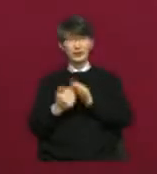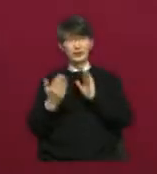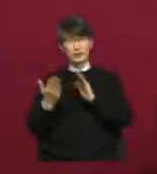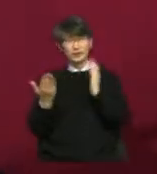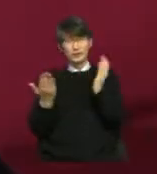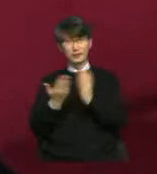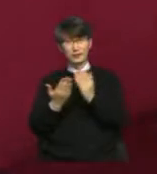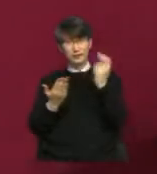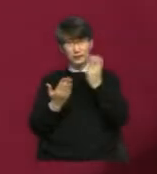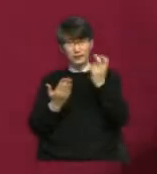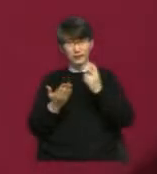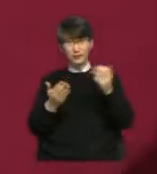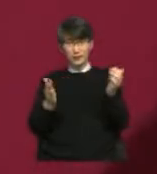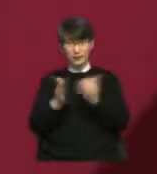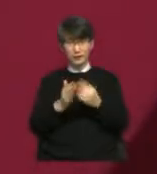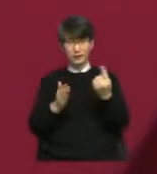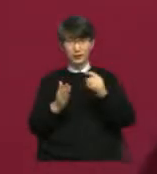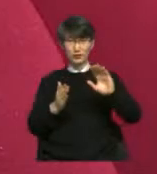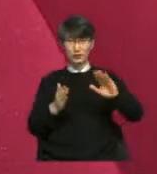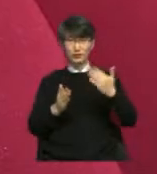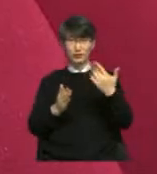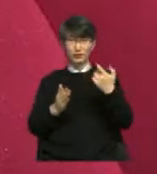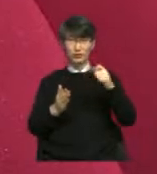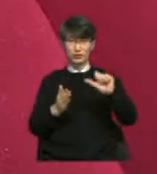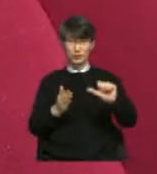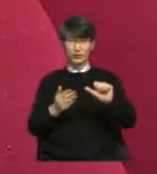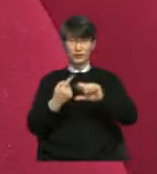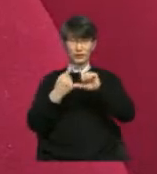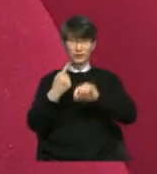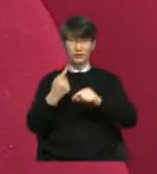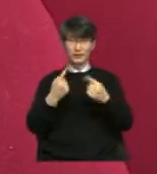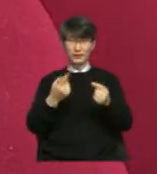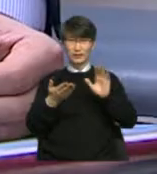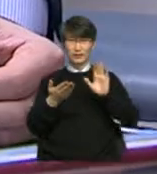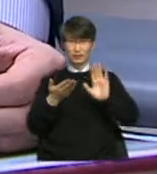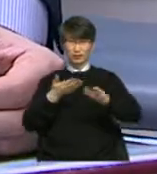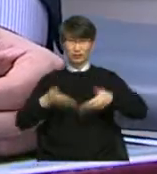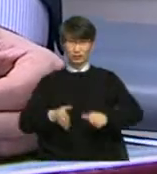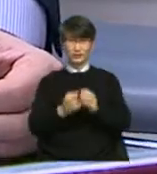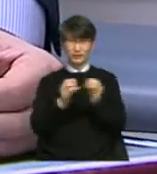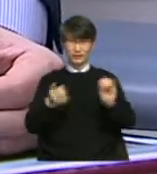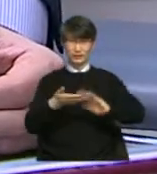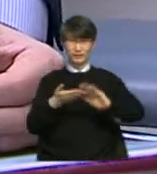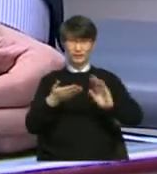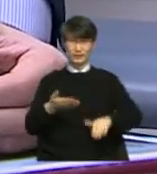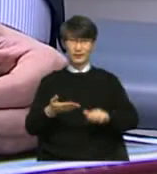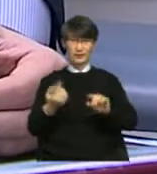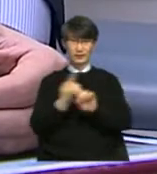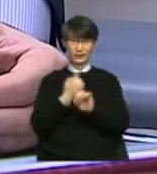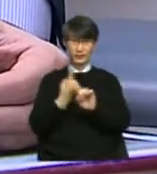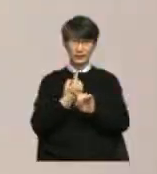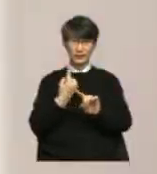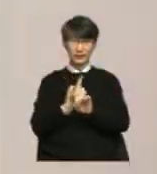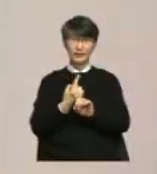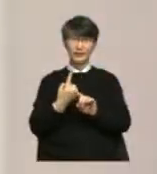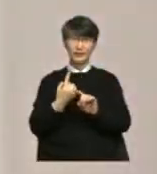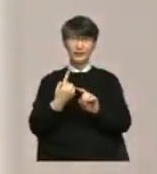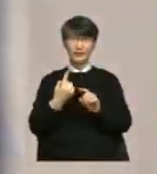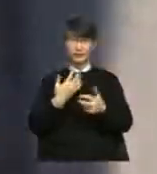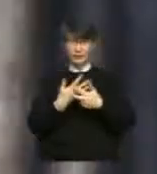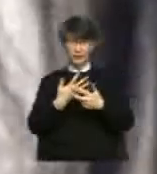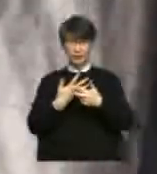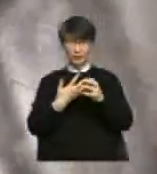적격자로 진단하고 1965년 1월 1일 이후 출생자입니다. 재활치료는 최근 3년간